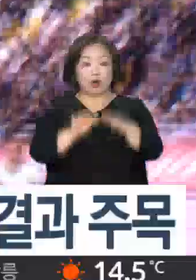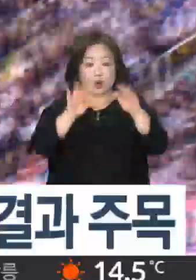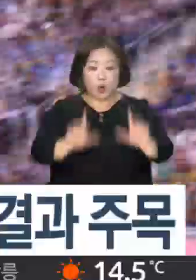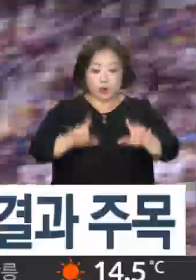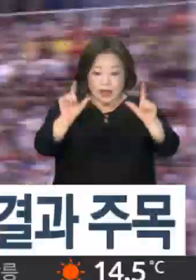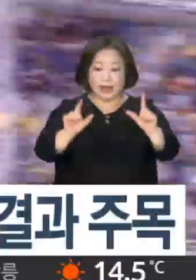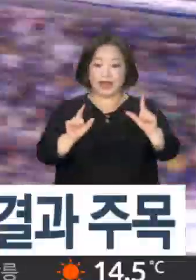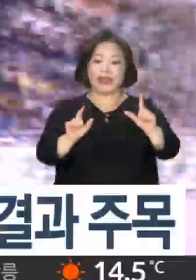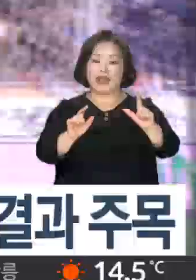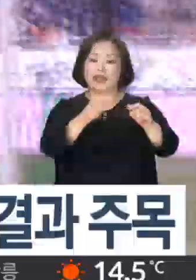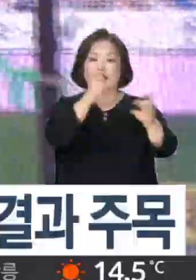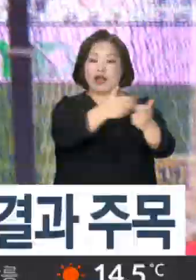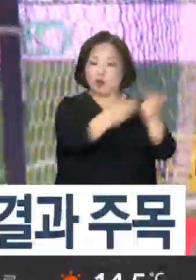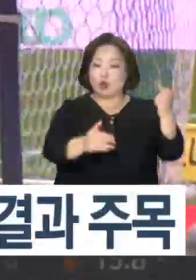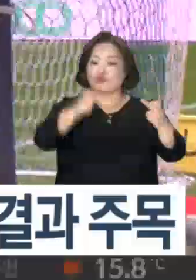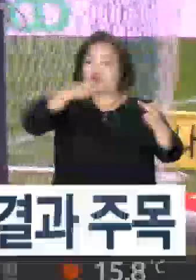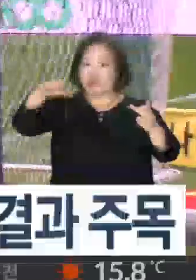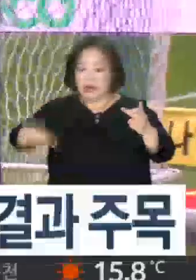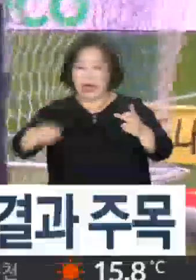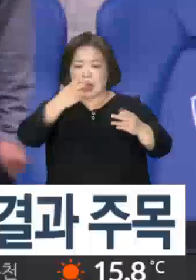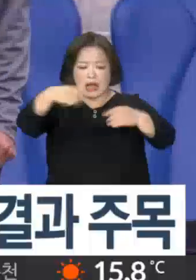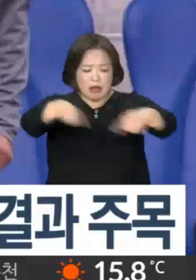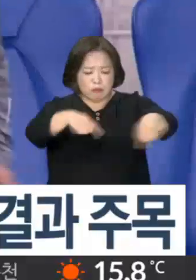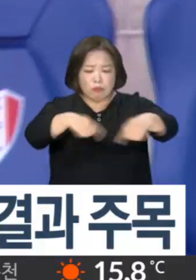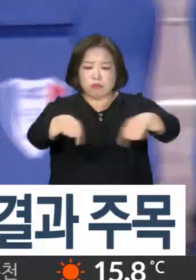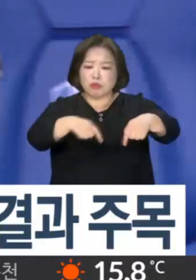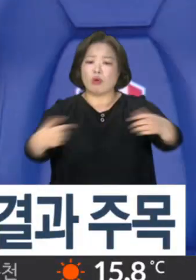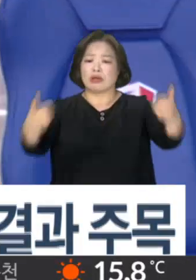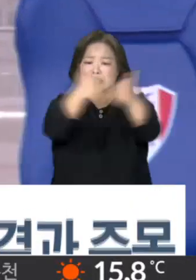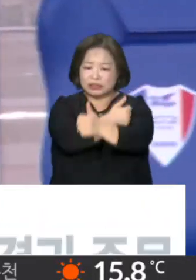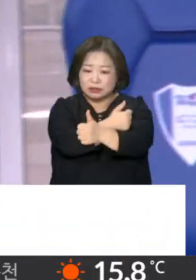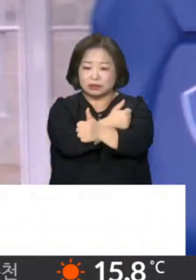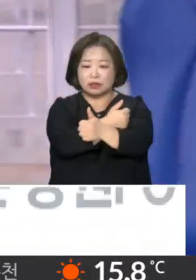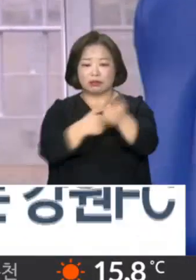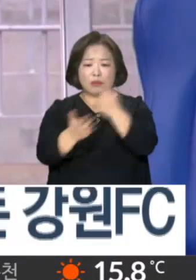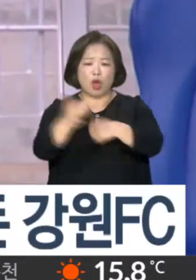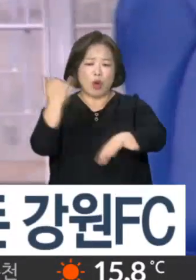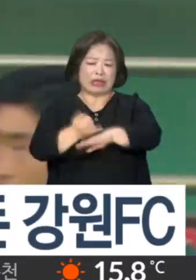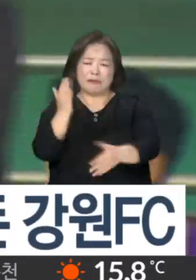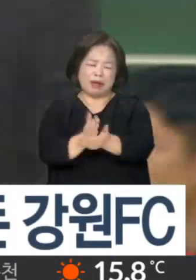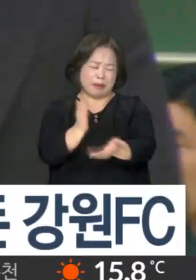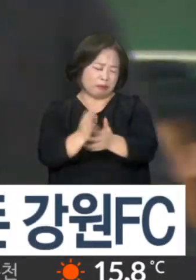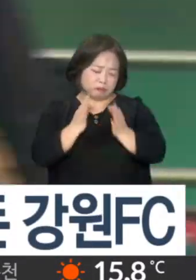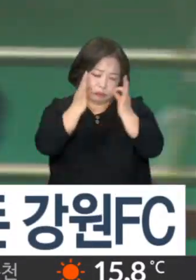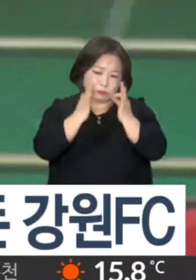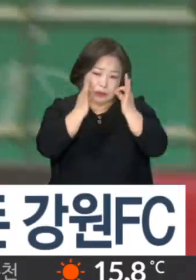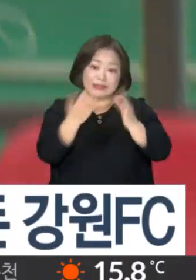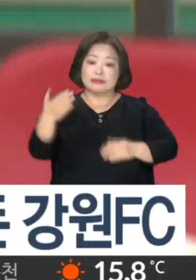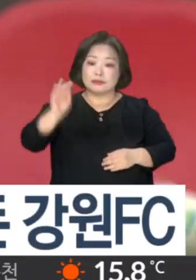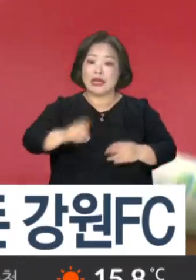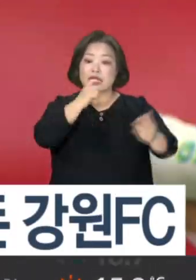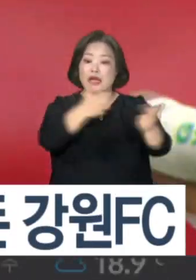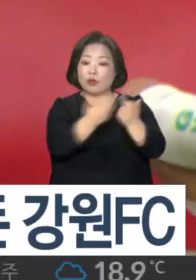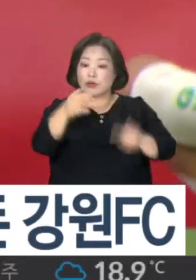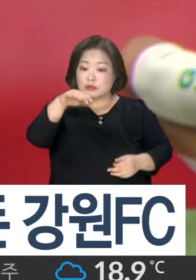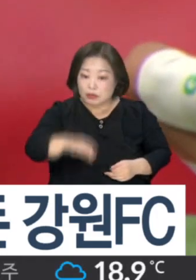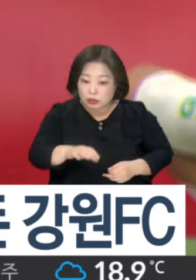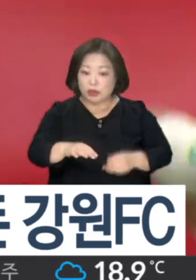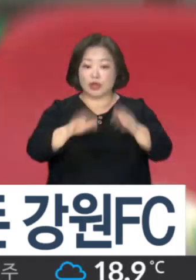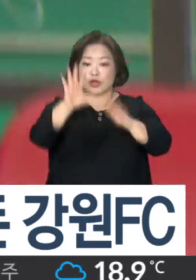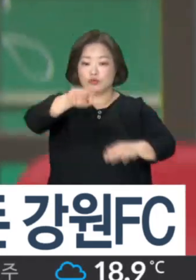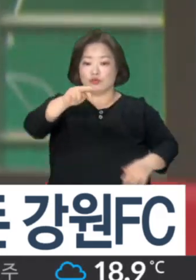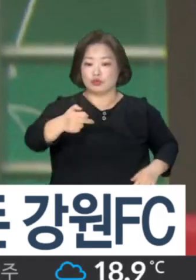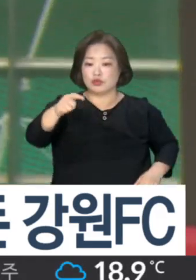두 팀은 사령탑까지 교체해가며 부진 탈출을 위한 필사적인 노력을 해왔습니다. 하지만 강원은 올 시즌